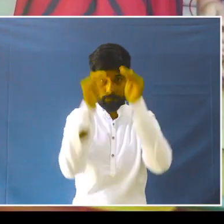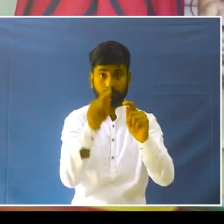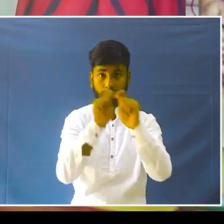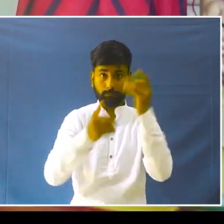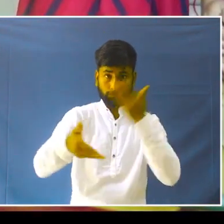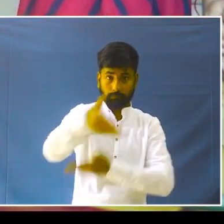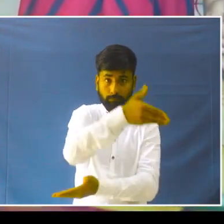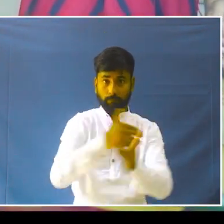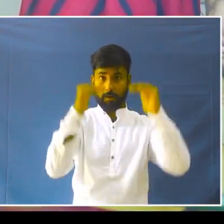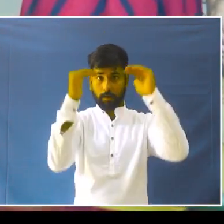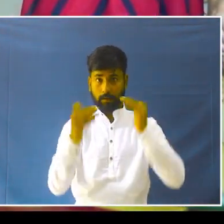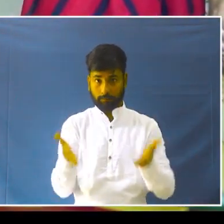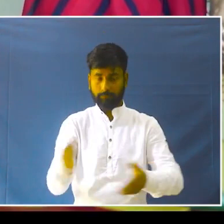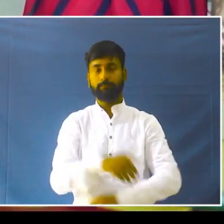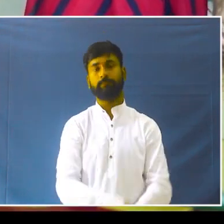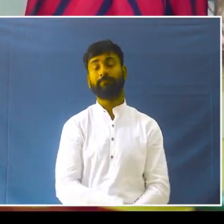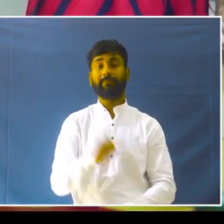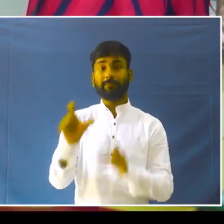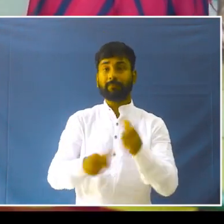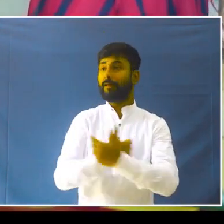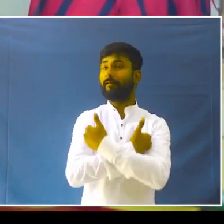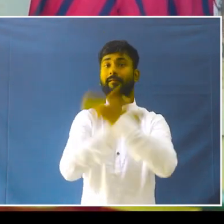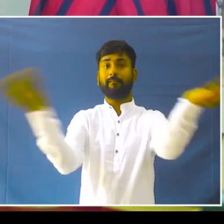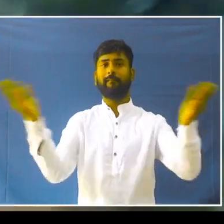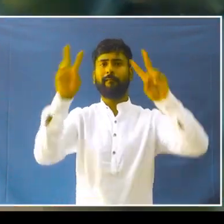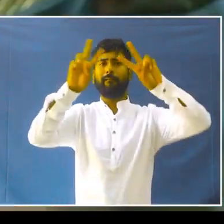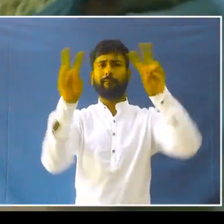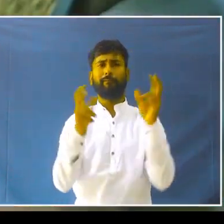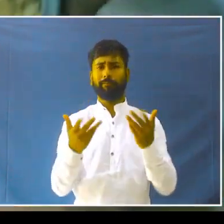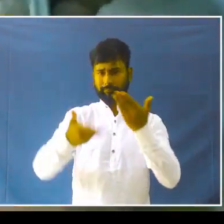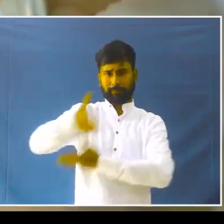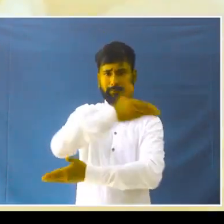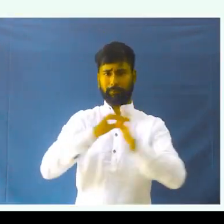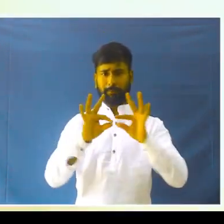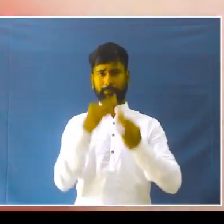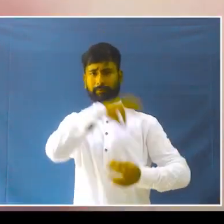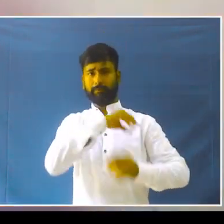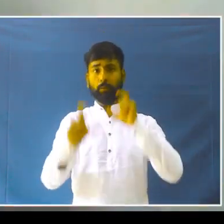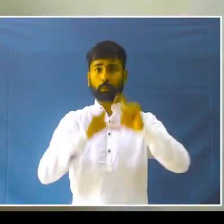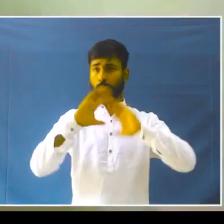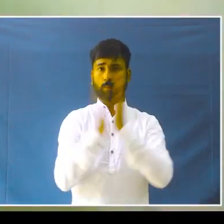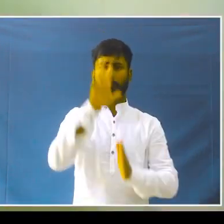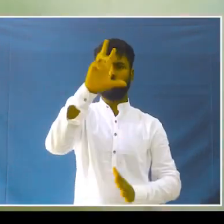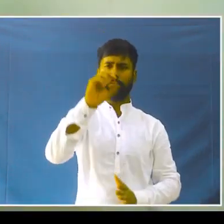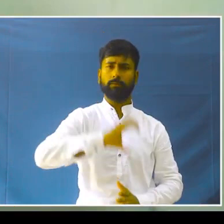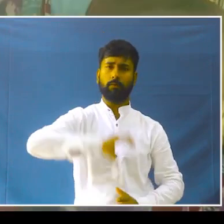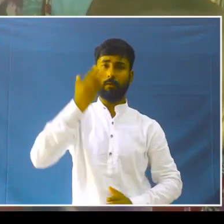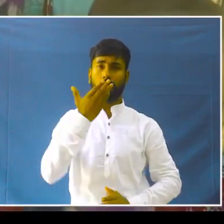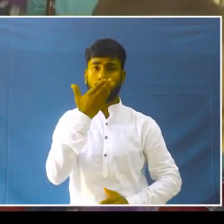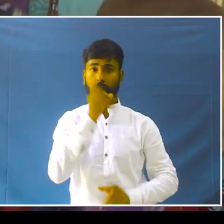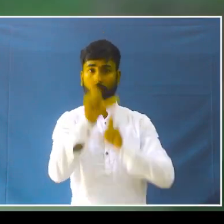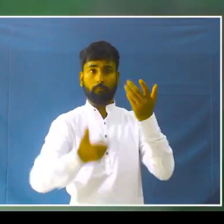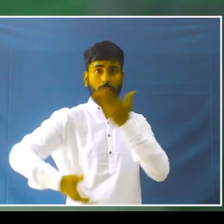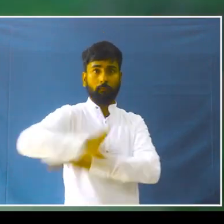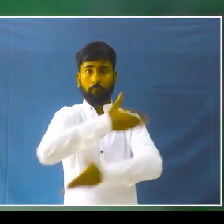अन्न योजना से 80 करोड़ से अधिक लोगों को मुफ्त राशन मिला। उज्ज्वला योजना से परिवारों